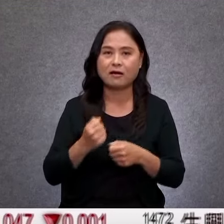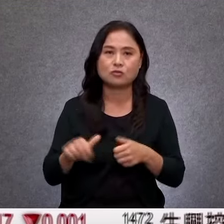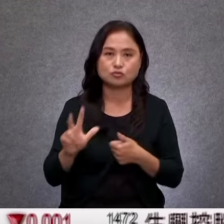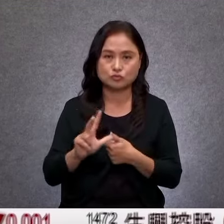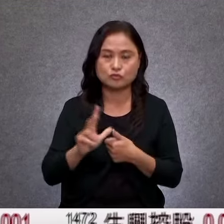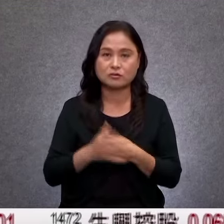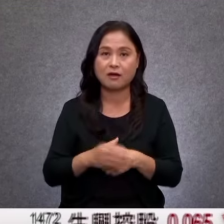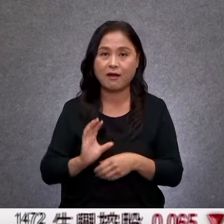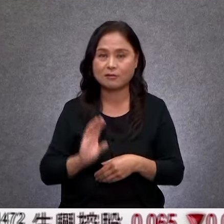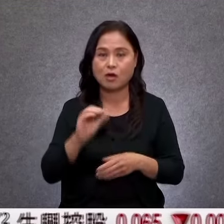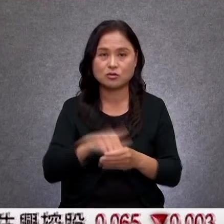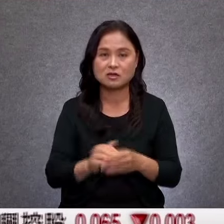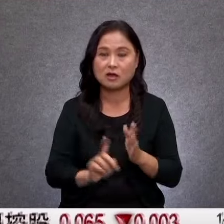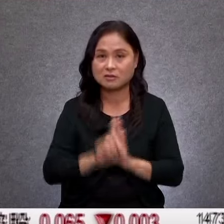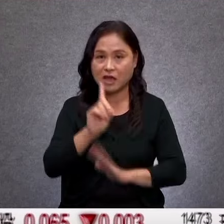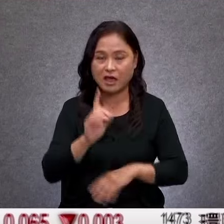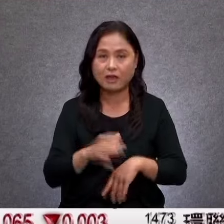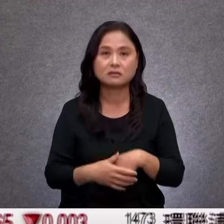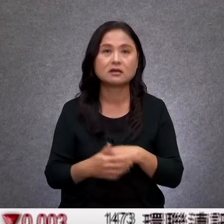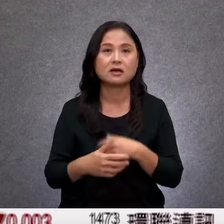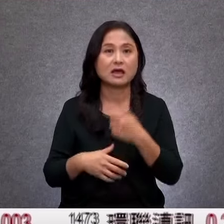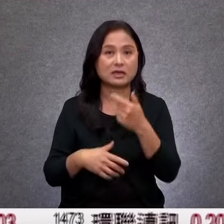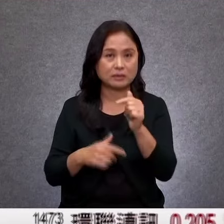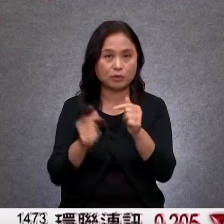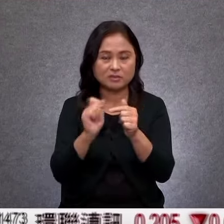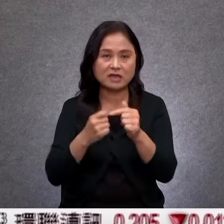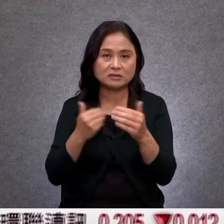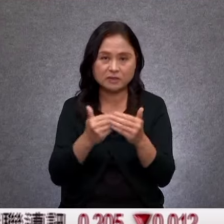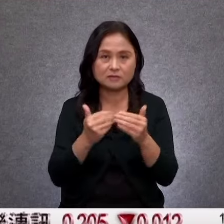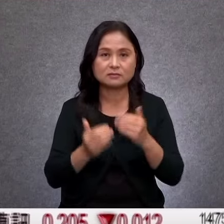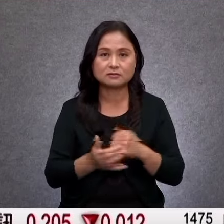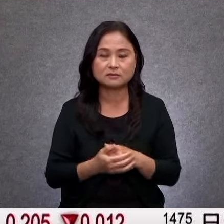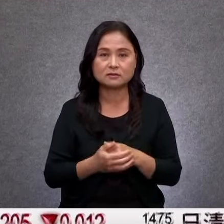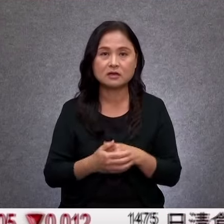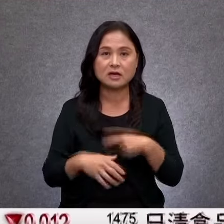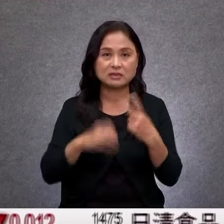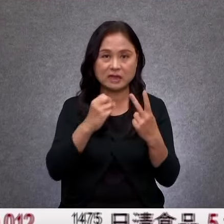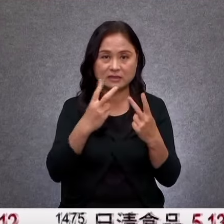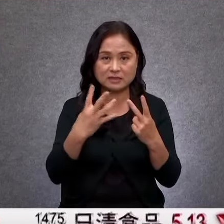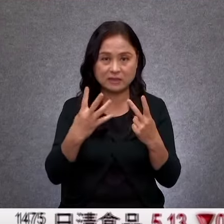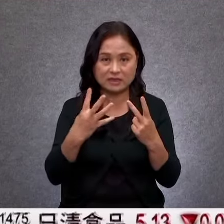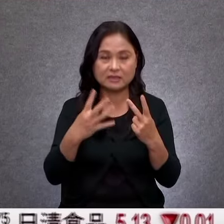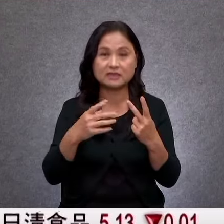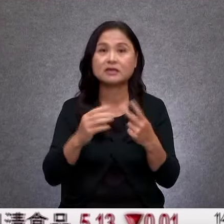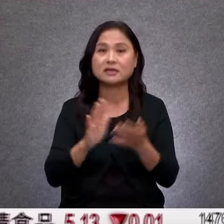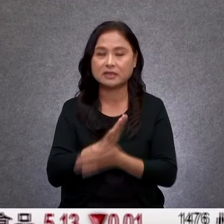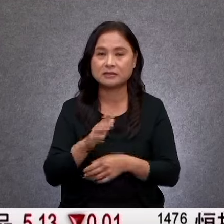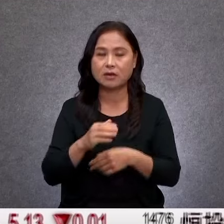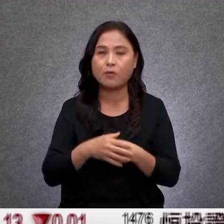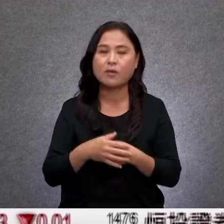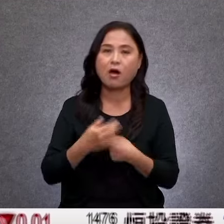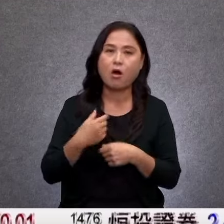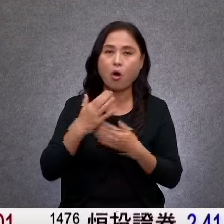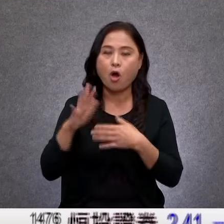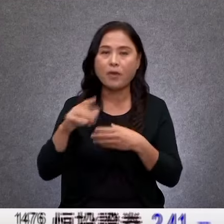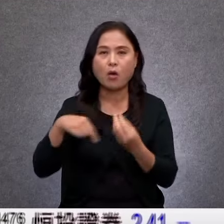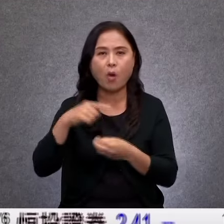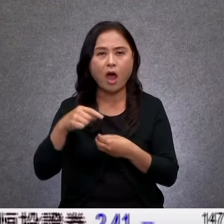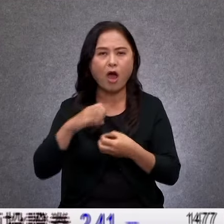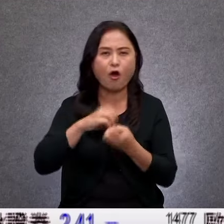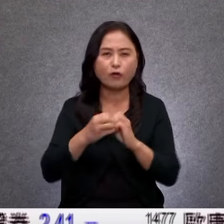增長嘅主要嘅動力，而投資咧亦都反彈，增長咗接近10%嘅。展望2024年